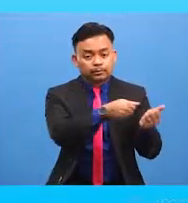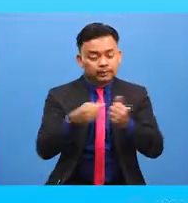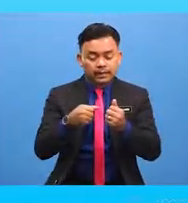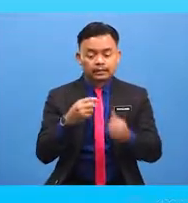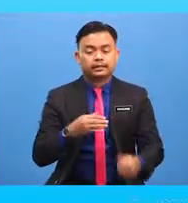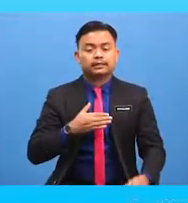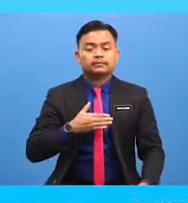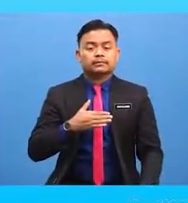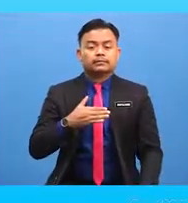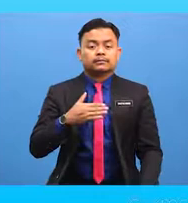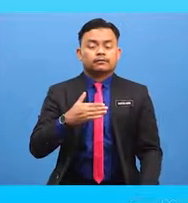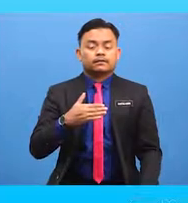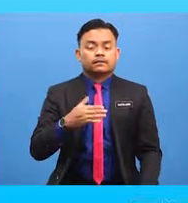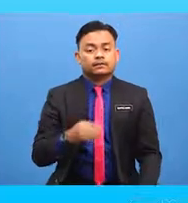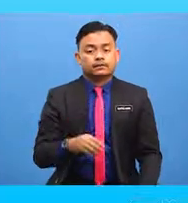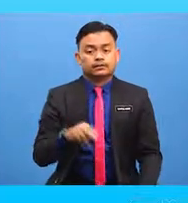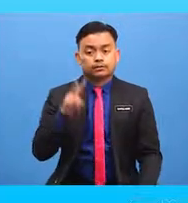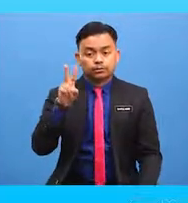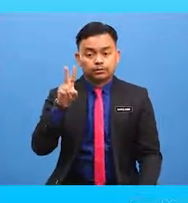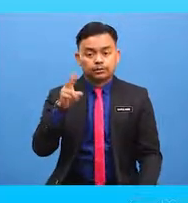dan menghembus nafas.